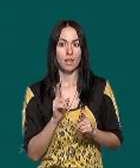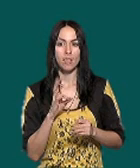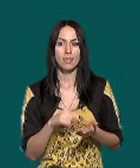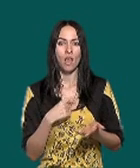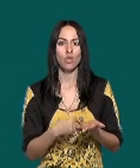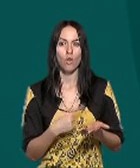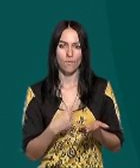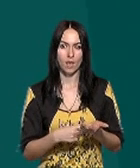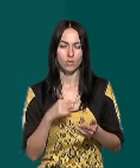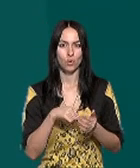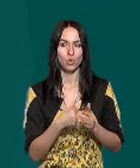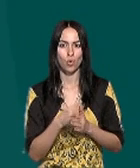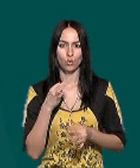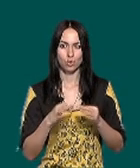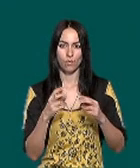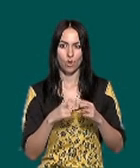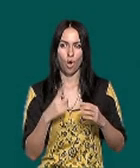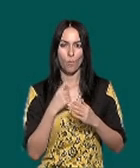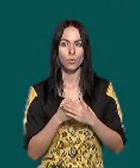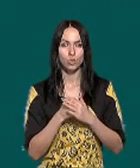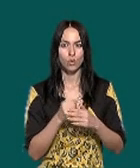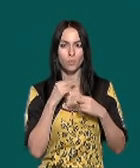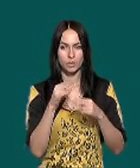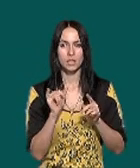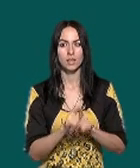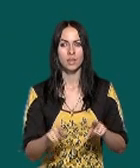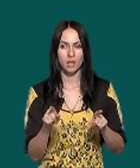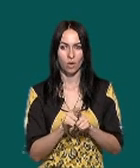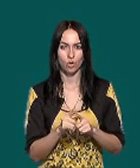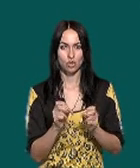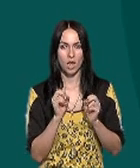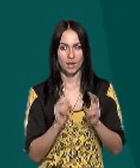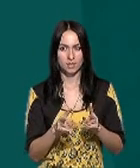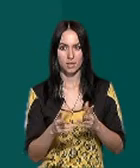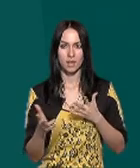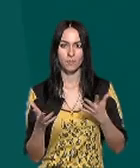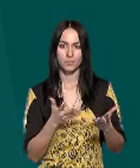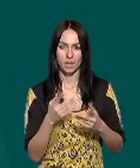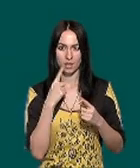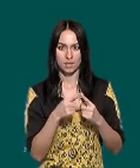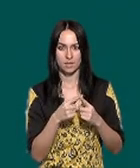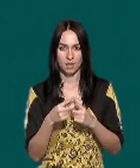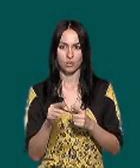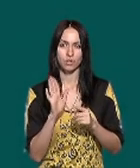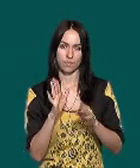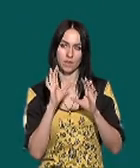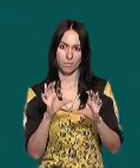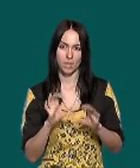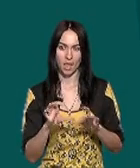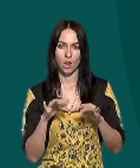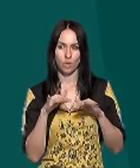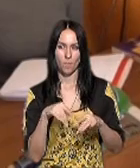розслідування обґрунтовану підозру, а також ризики, які зазначені в